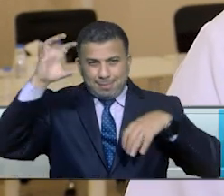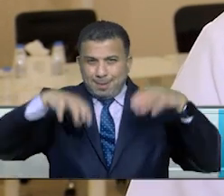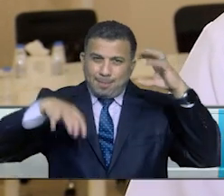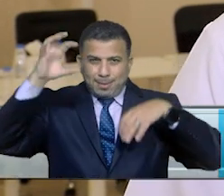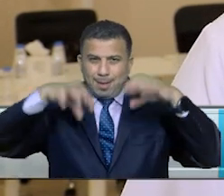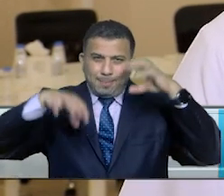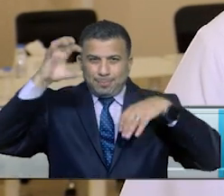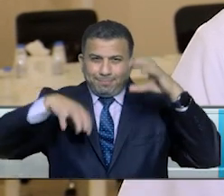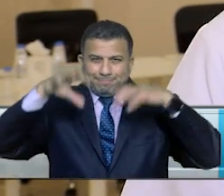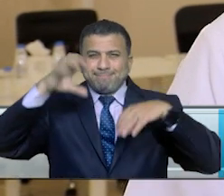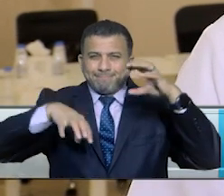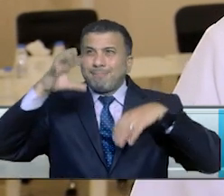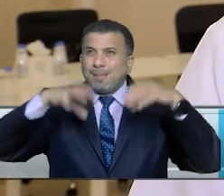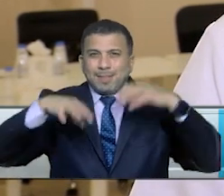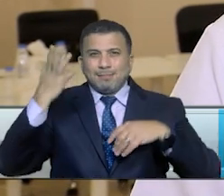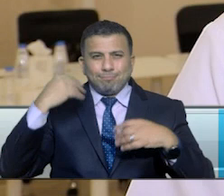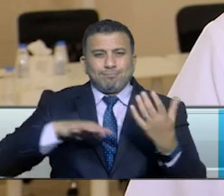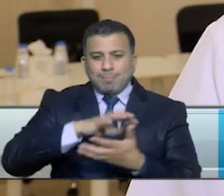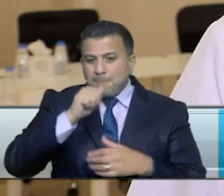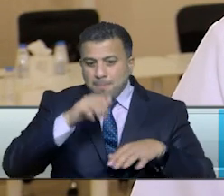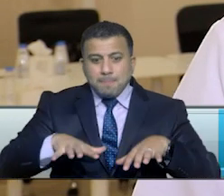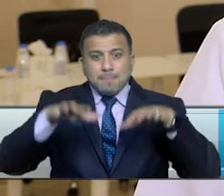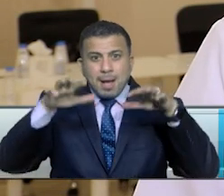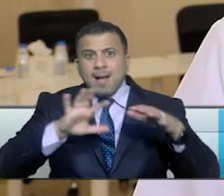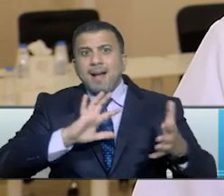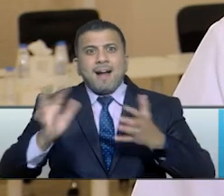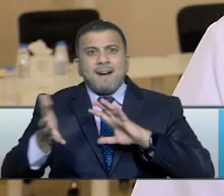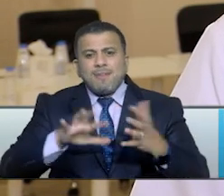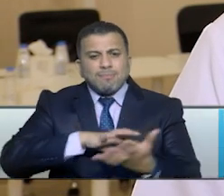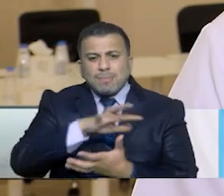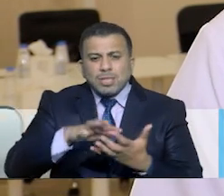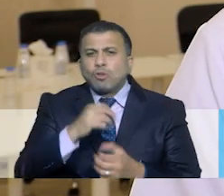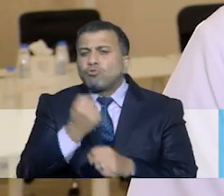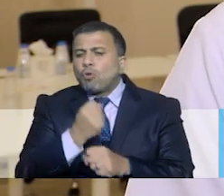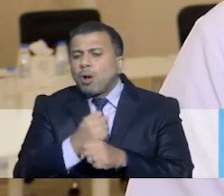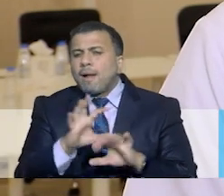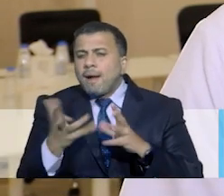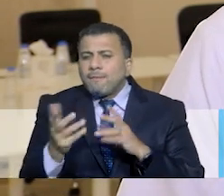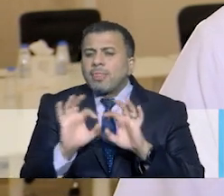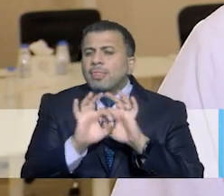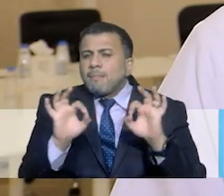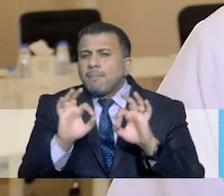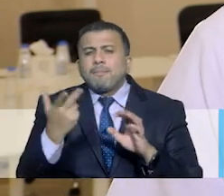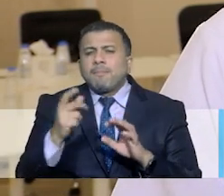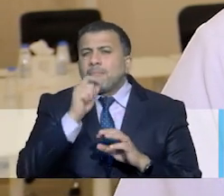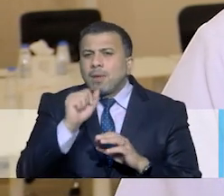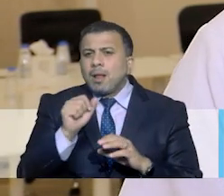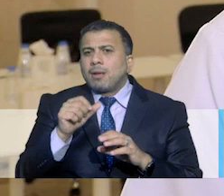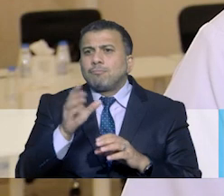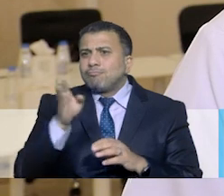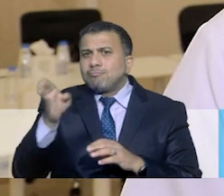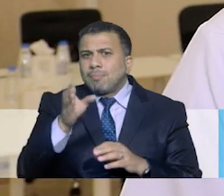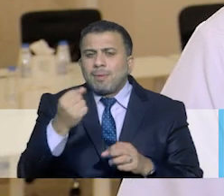الخاصه بسقوط الامطار كيف قدرنا نتعامل مع هذه الازمه شو الجهود التي تم بذلها من قبل الفرق